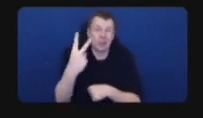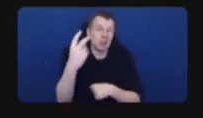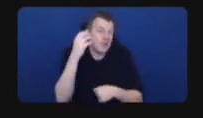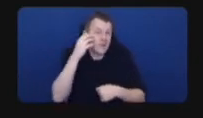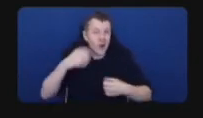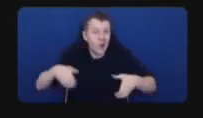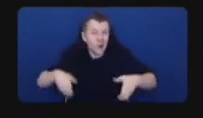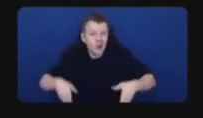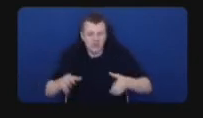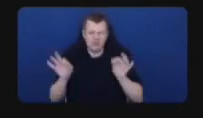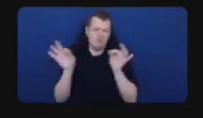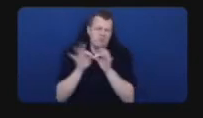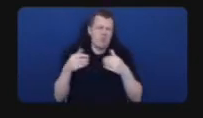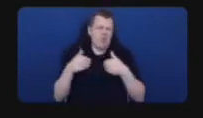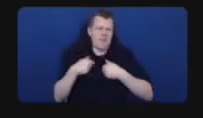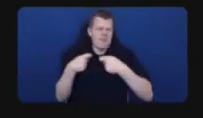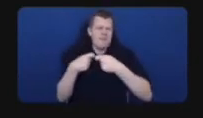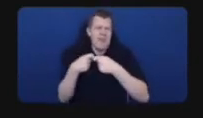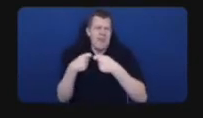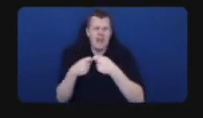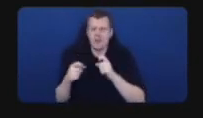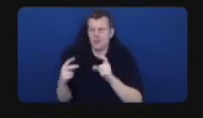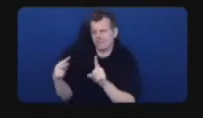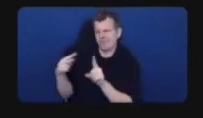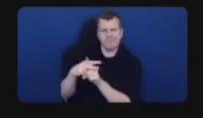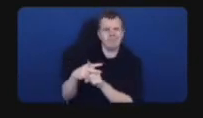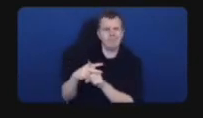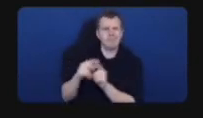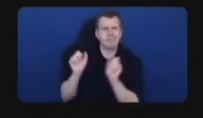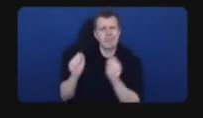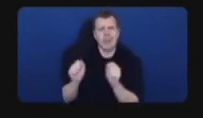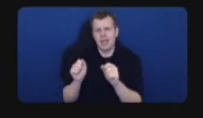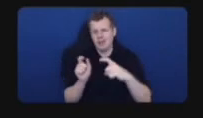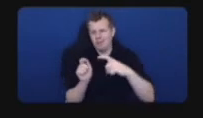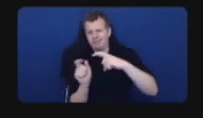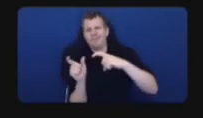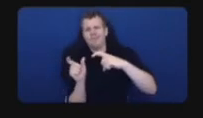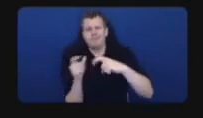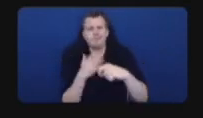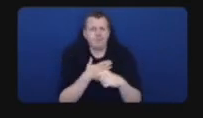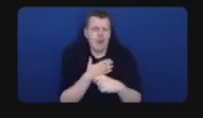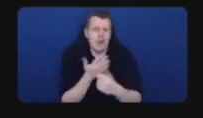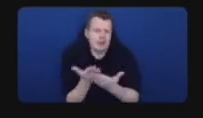出门的话呢，你们可以随时准备好要充电。